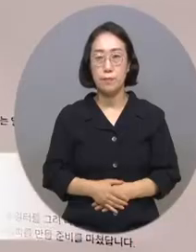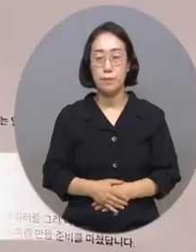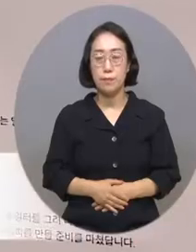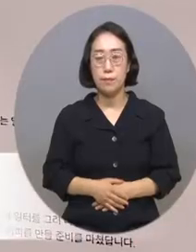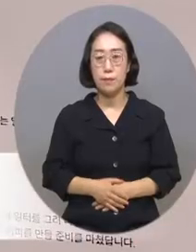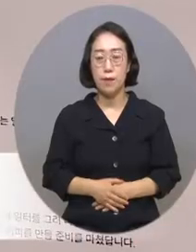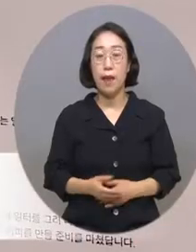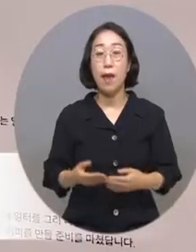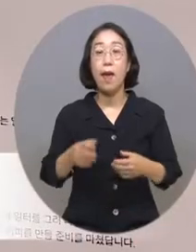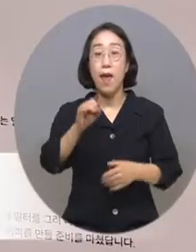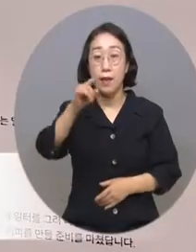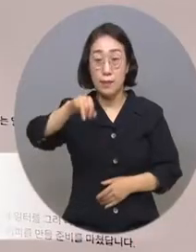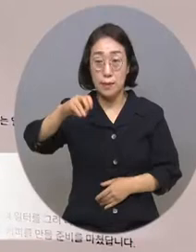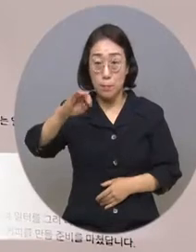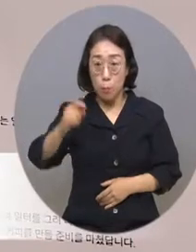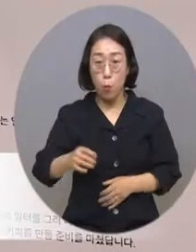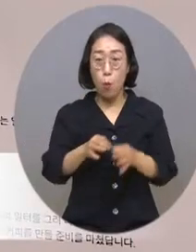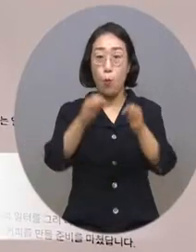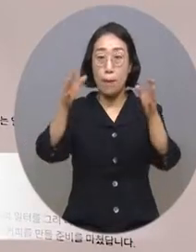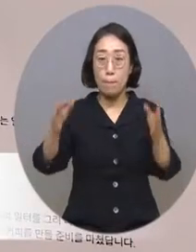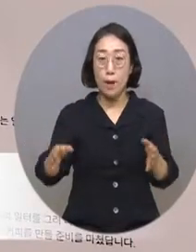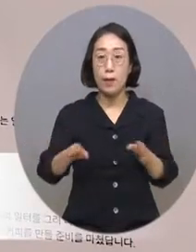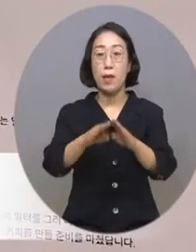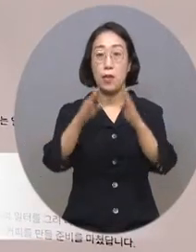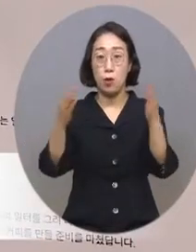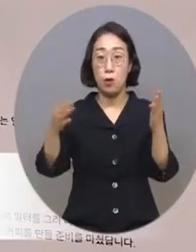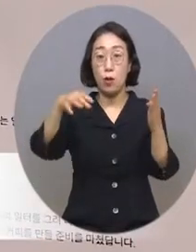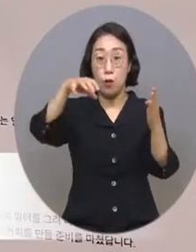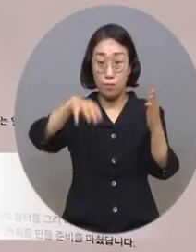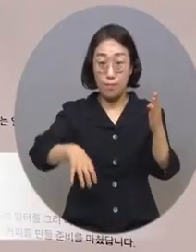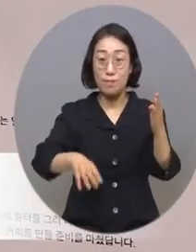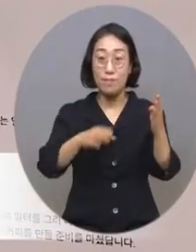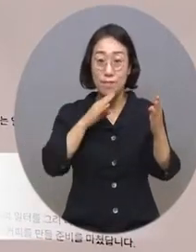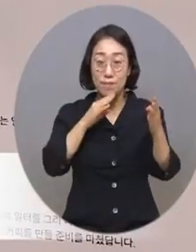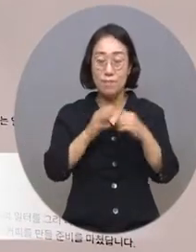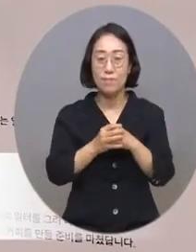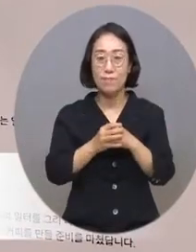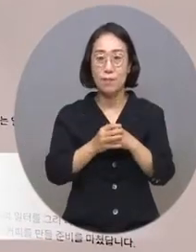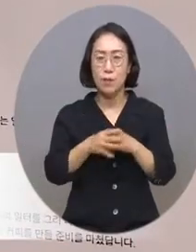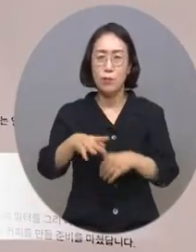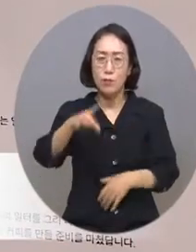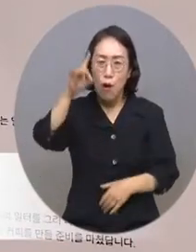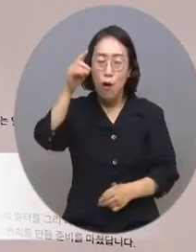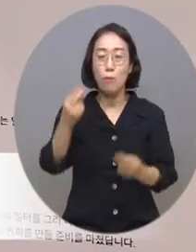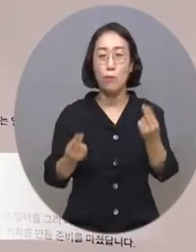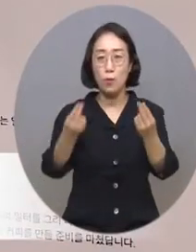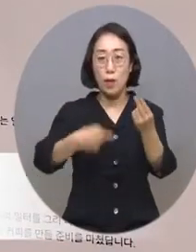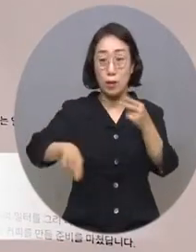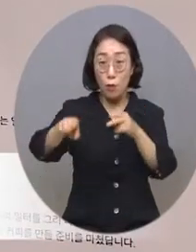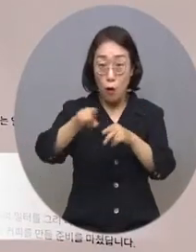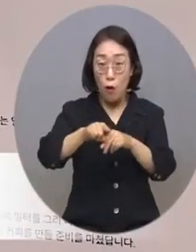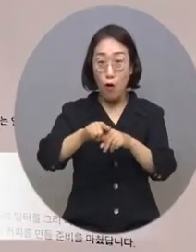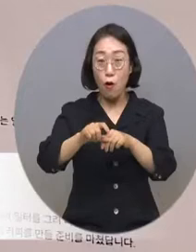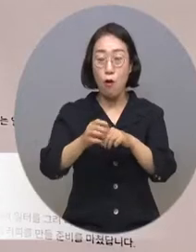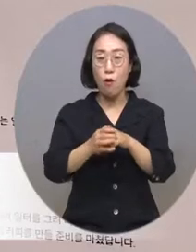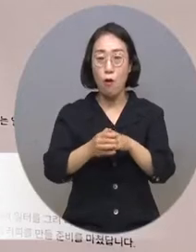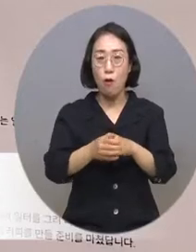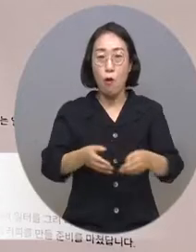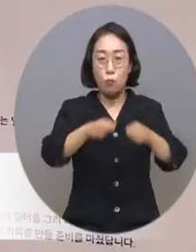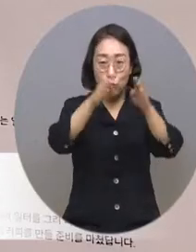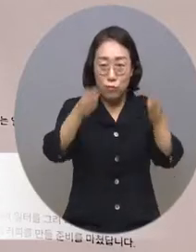오티즘 엑스포가 몇 년 만에 이렇게 다시 열리게 됐는데요. 처음보다 훨씬 더